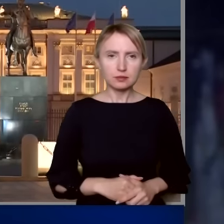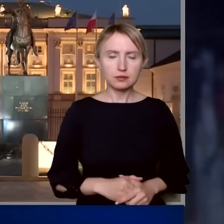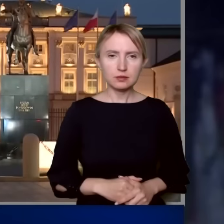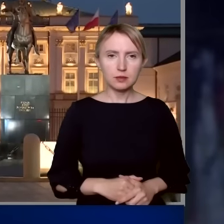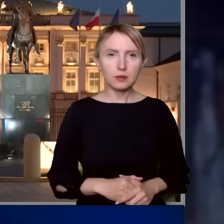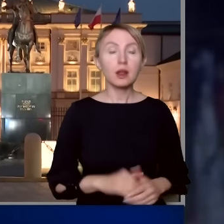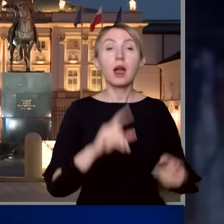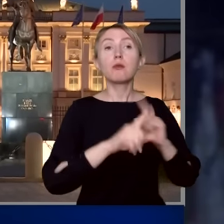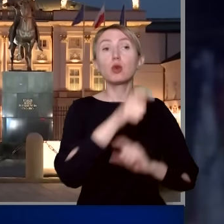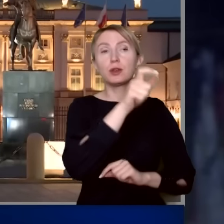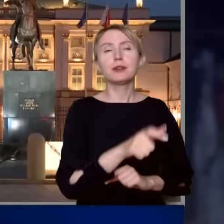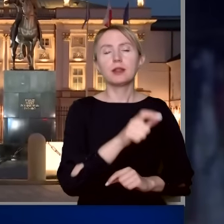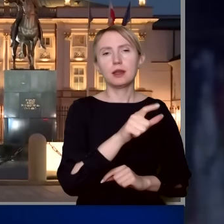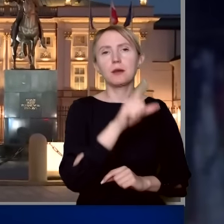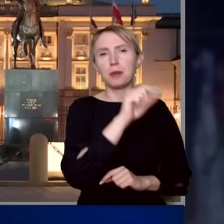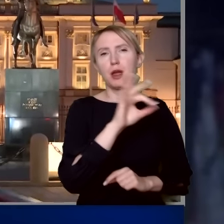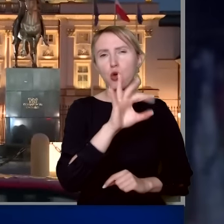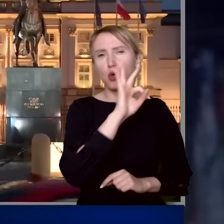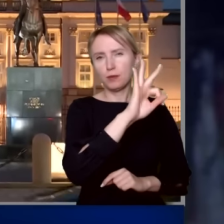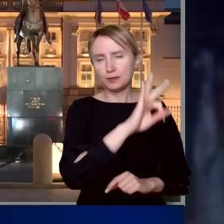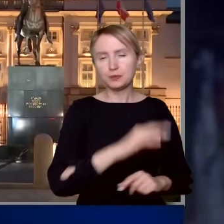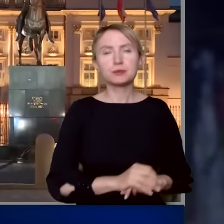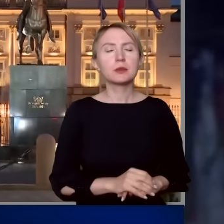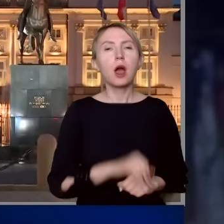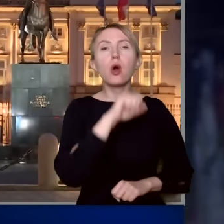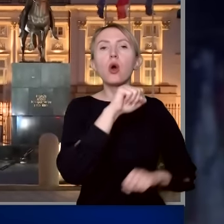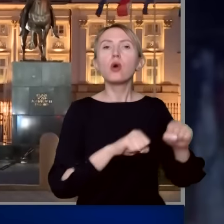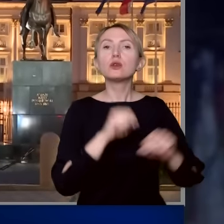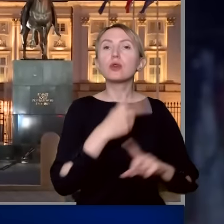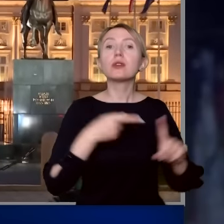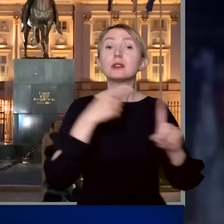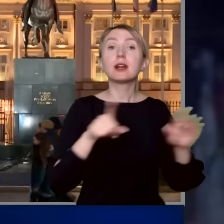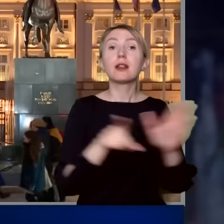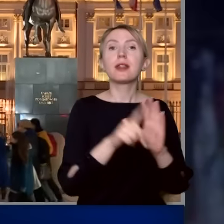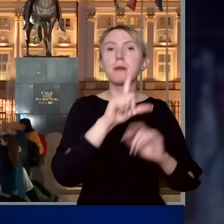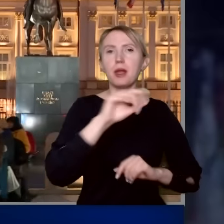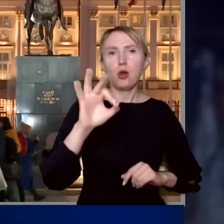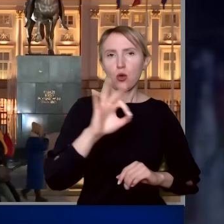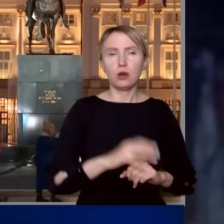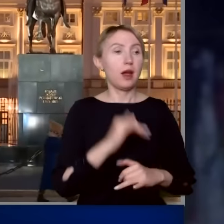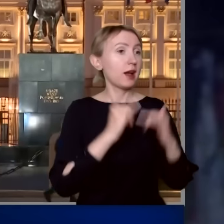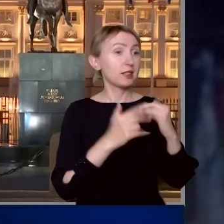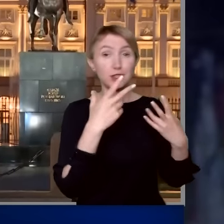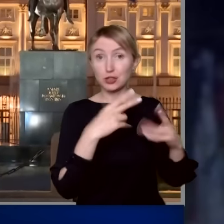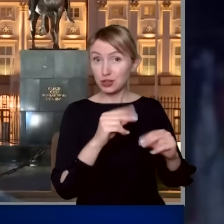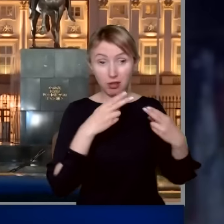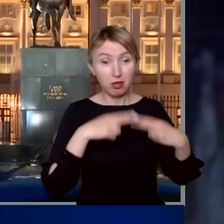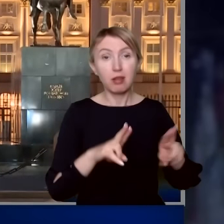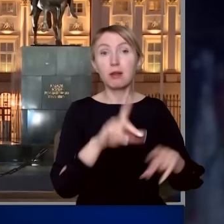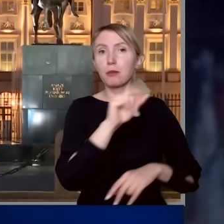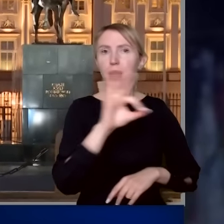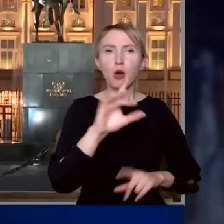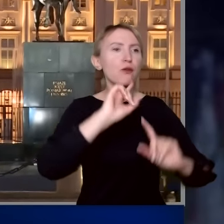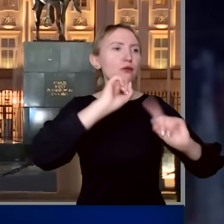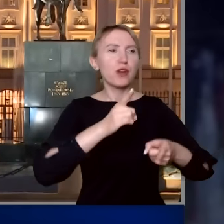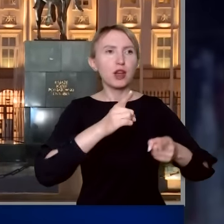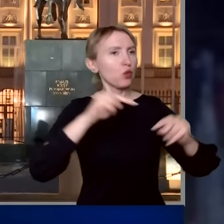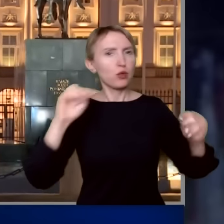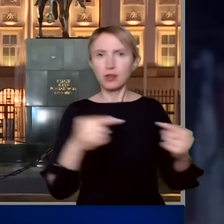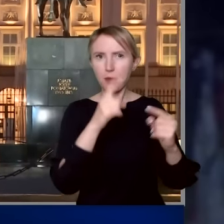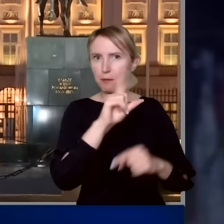polityka Platformy Obywatelskiej, sądy służą Platformie Obywatelskiej, a jeżeli nie służą, wydają wyroki nie po myśli Platformy